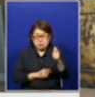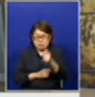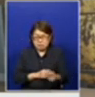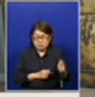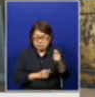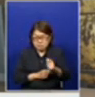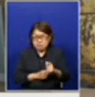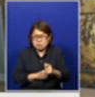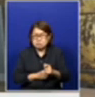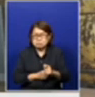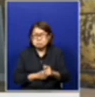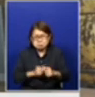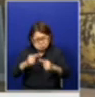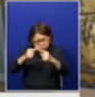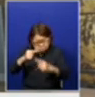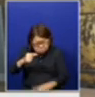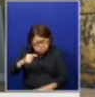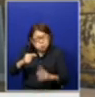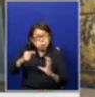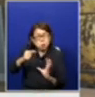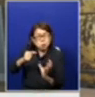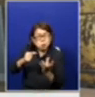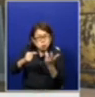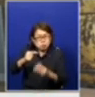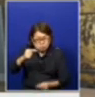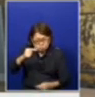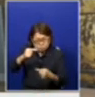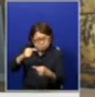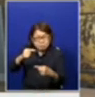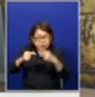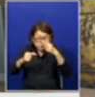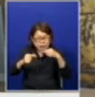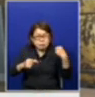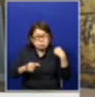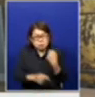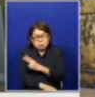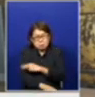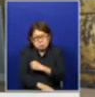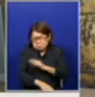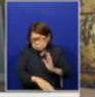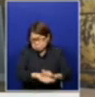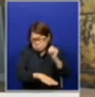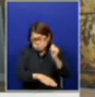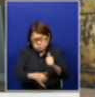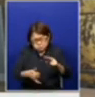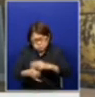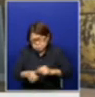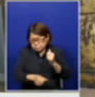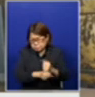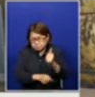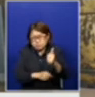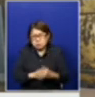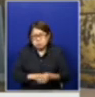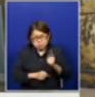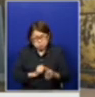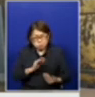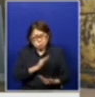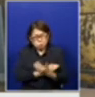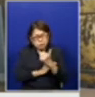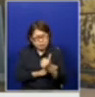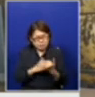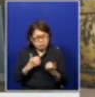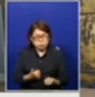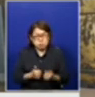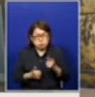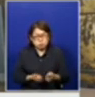สุดท่านต้องฉวยโอกาสนี้ทำตัวเองให้เป็นศูนย์กลางเมดิคอลฮับของเอเชียของ